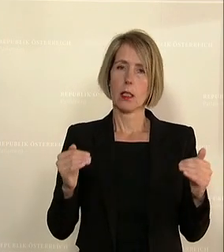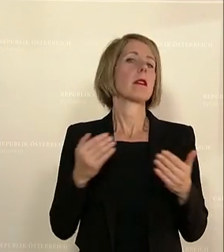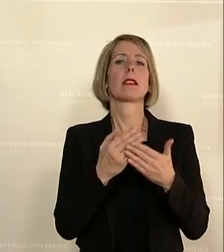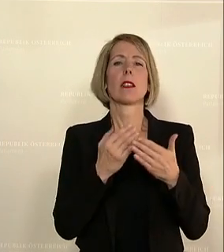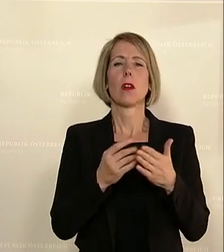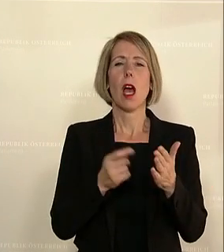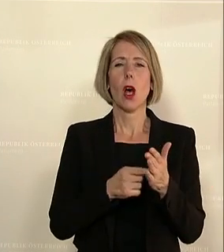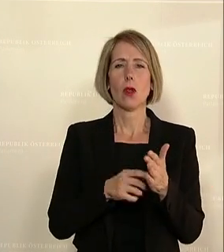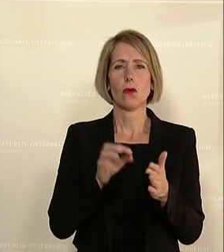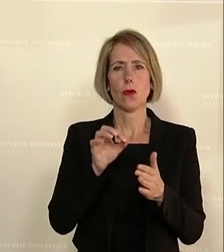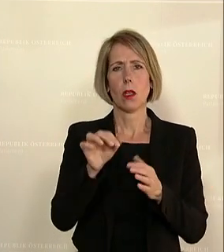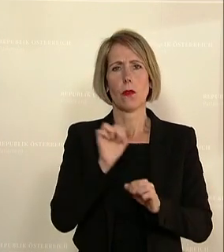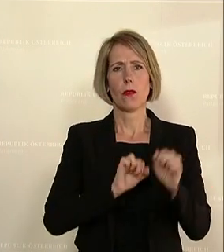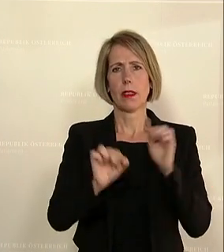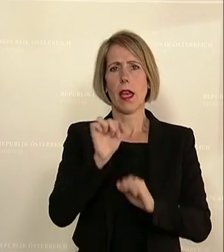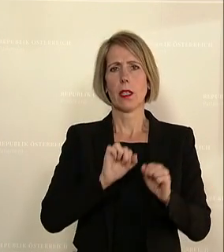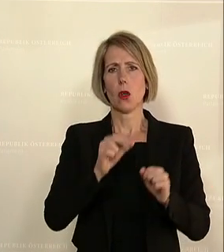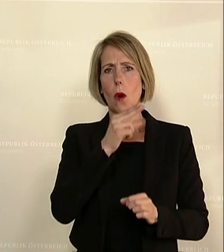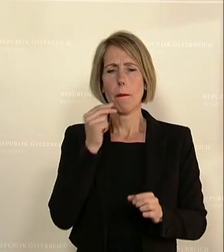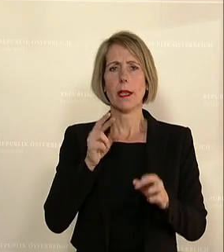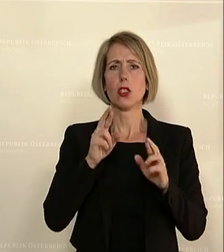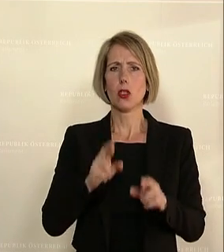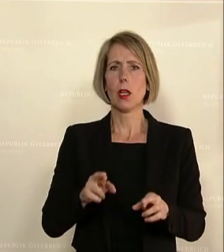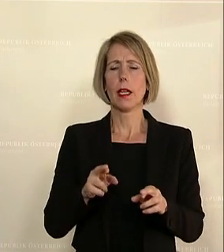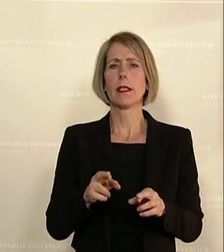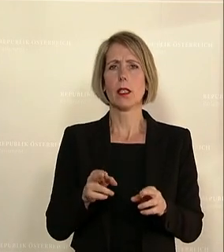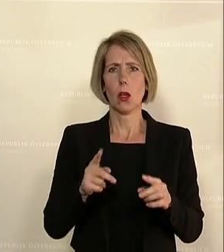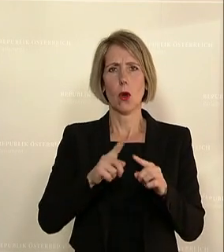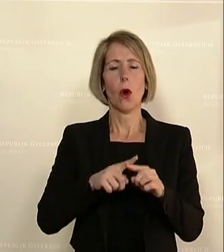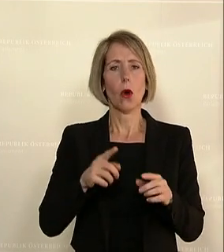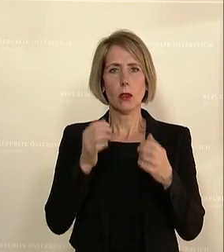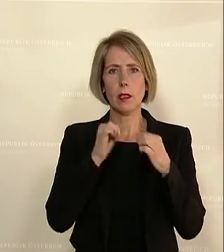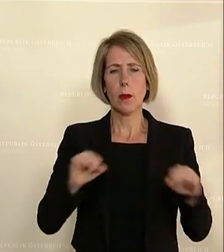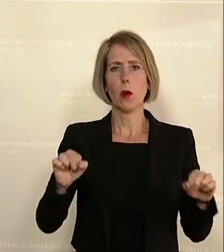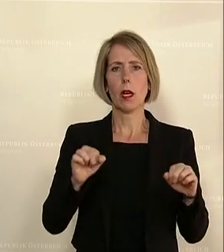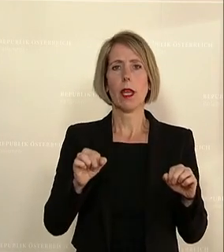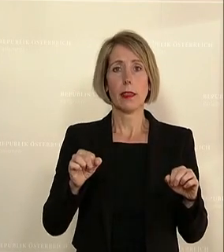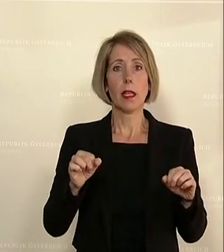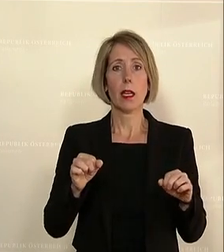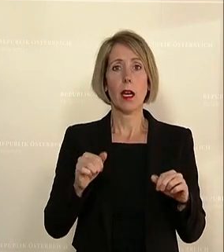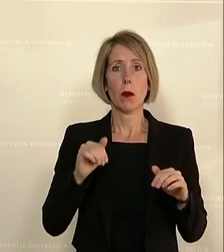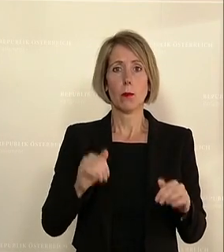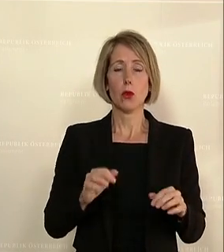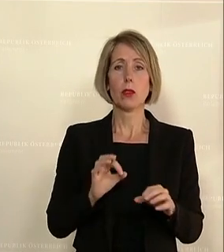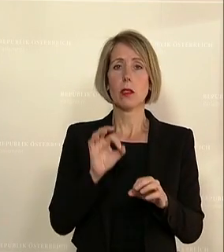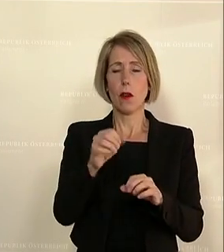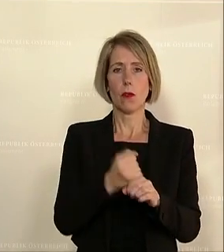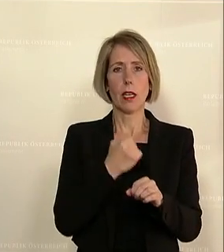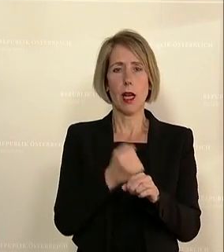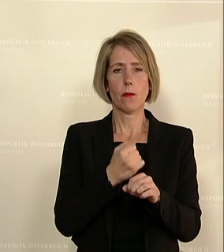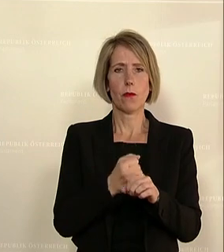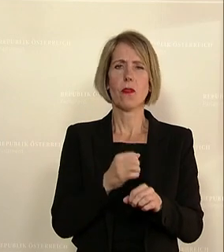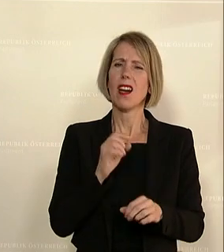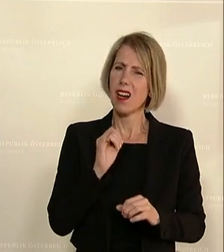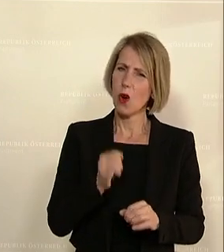Herausforderung für die Verteidigung der Menschenrechte und der Demokratie Partei ergreifen zu müssen. Das müssen wir aber. Für die